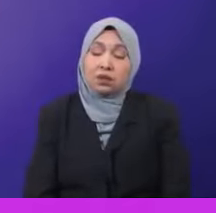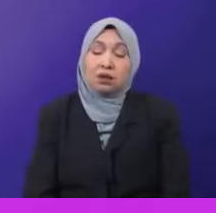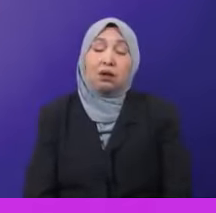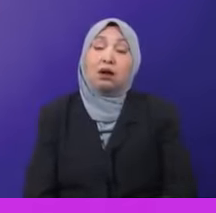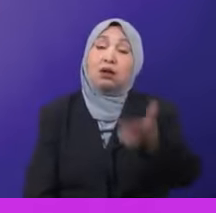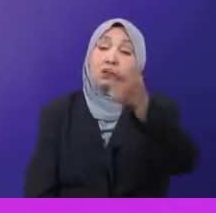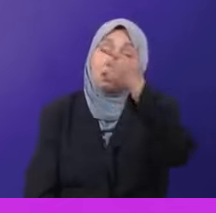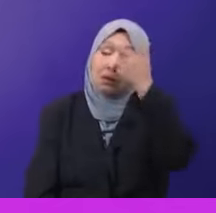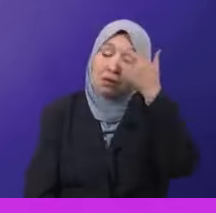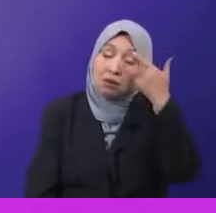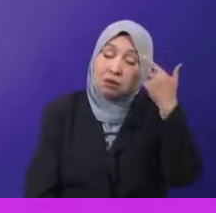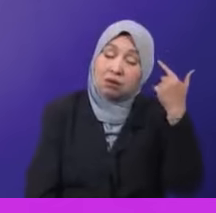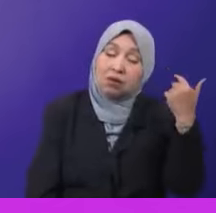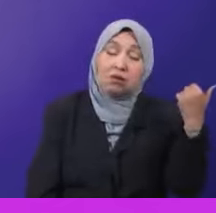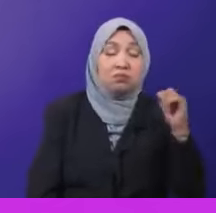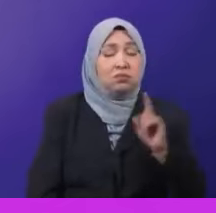قد